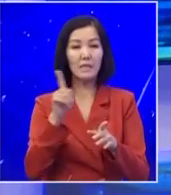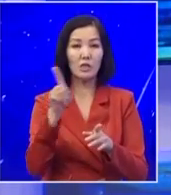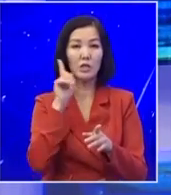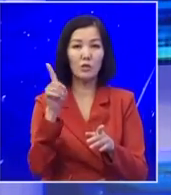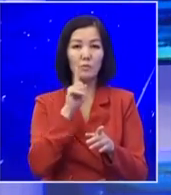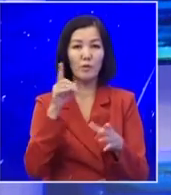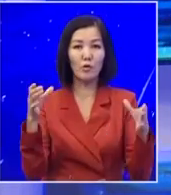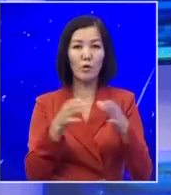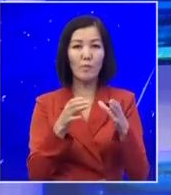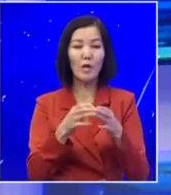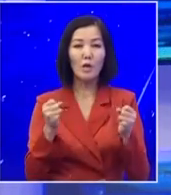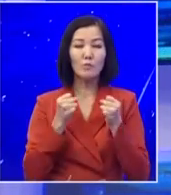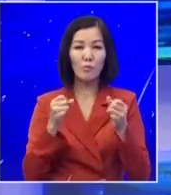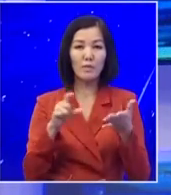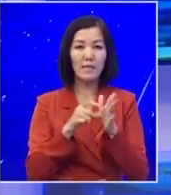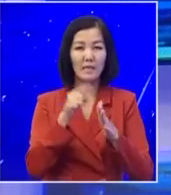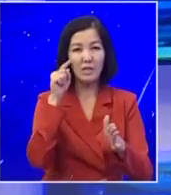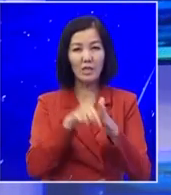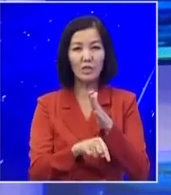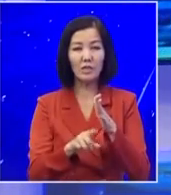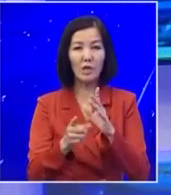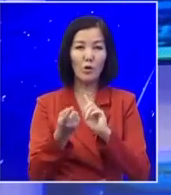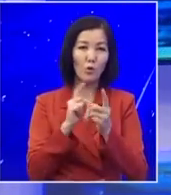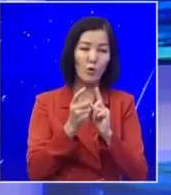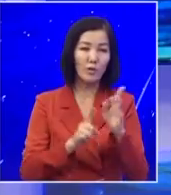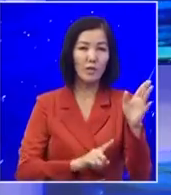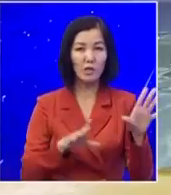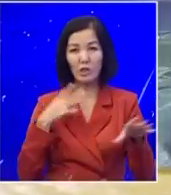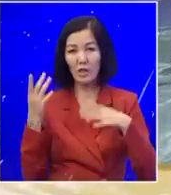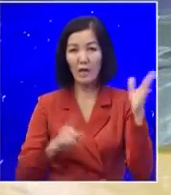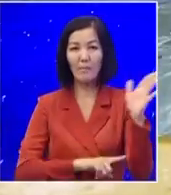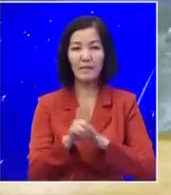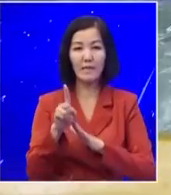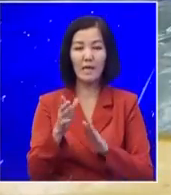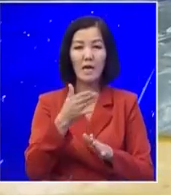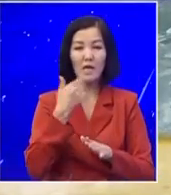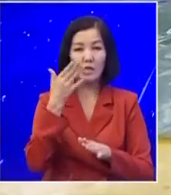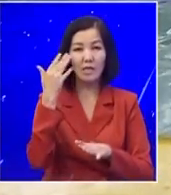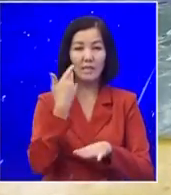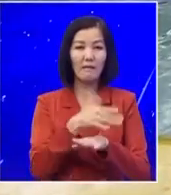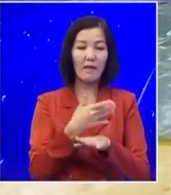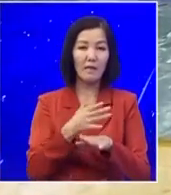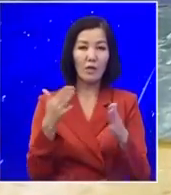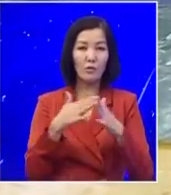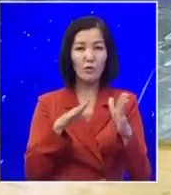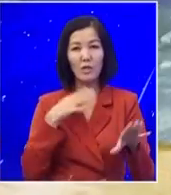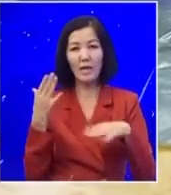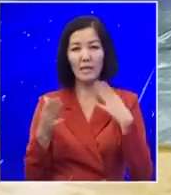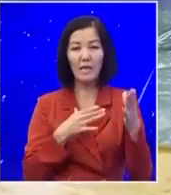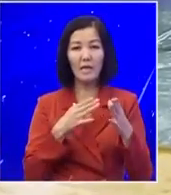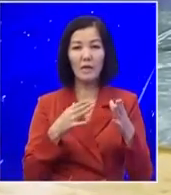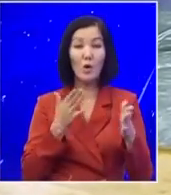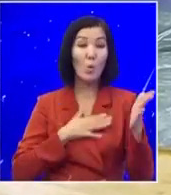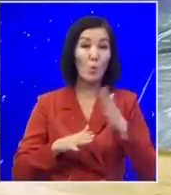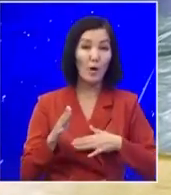мен жасөспірімдер құрама командасы спортзалға кіріп, кілемде күресе бастады. Ал жазда далада үйде дайындалған балуандар бұған ерекше